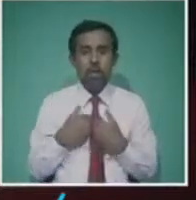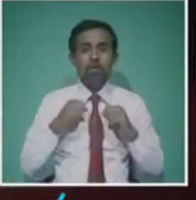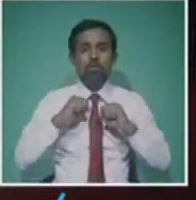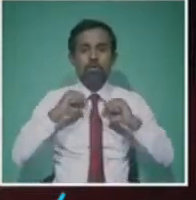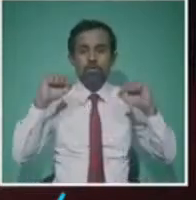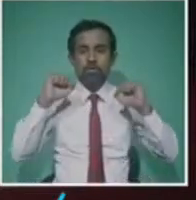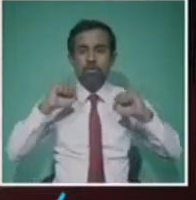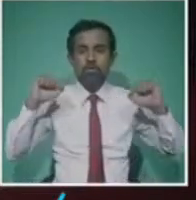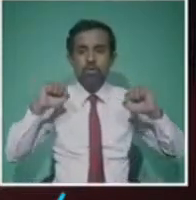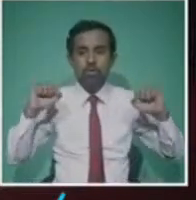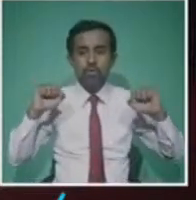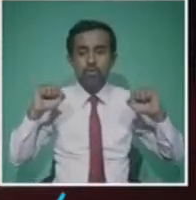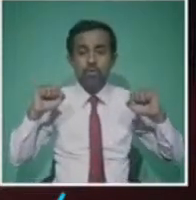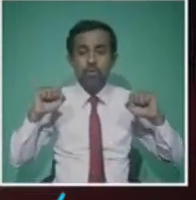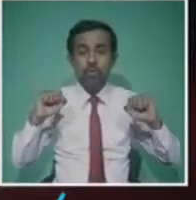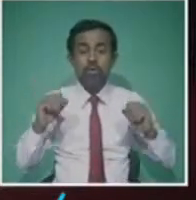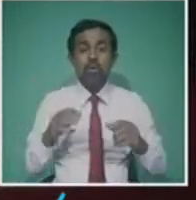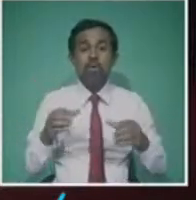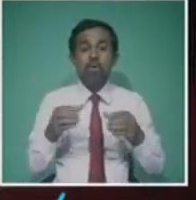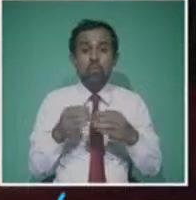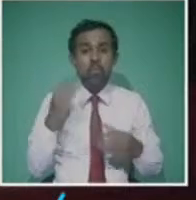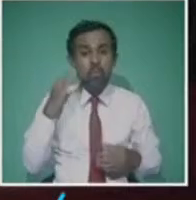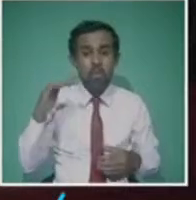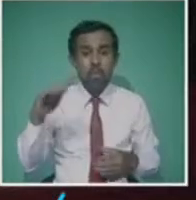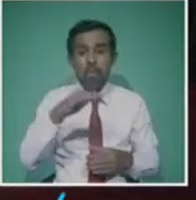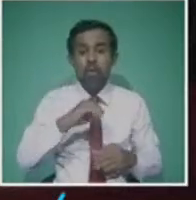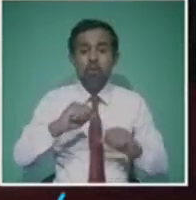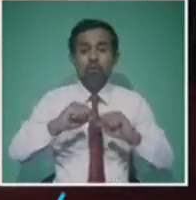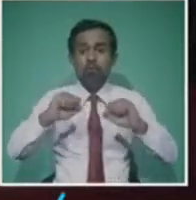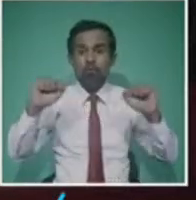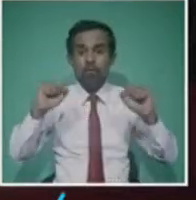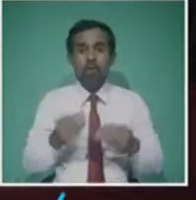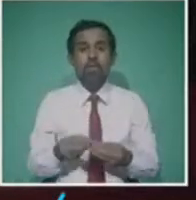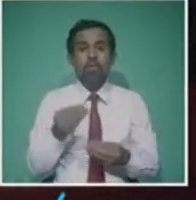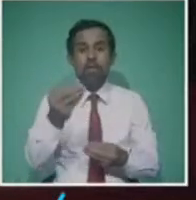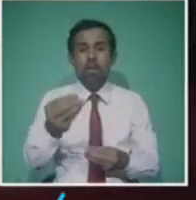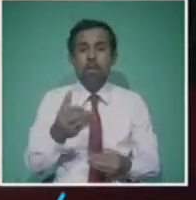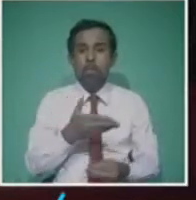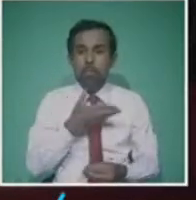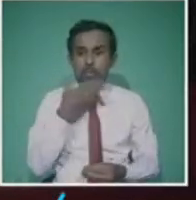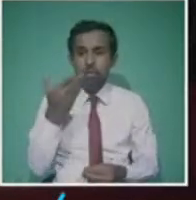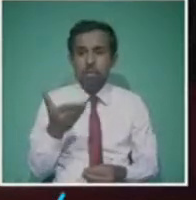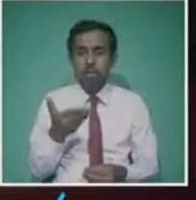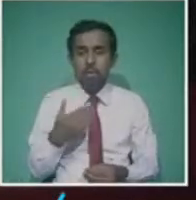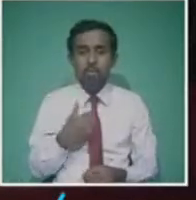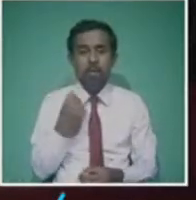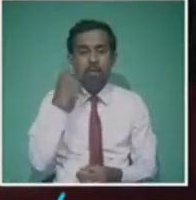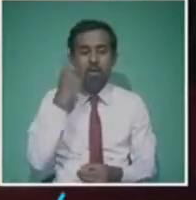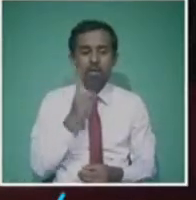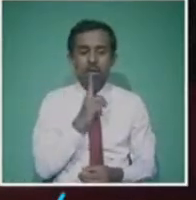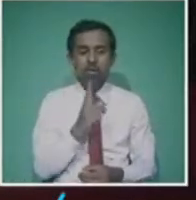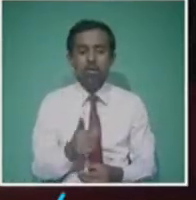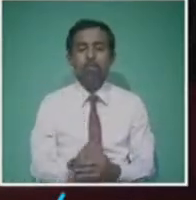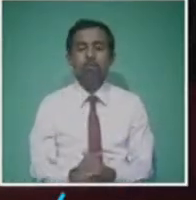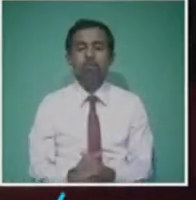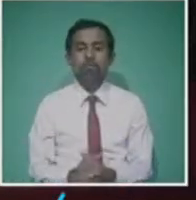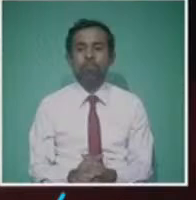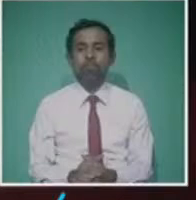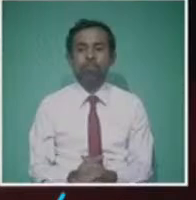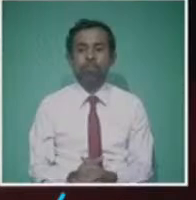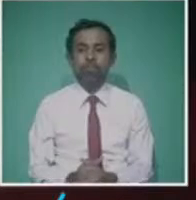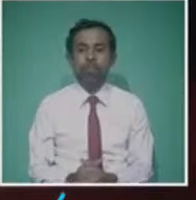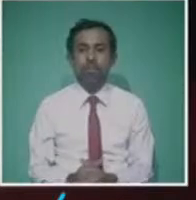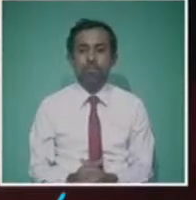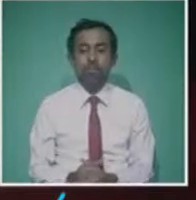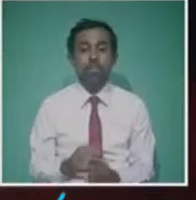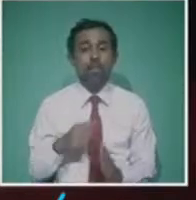අරගලයට නැත්නම් නිර්පාක්ෂික ජනතා අර විප්ලවයට ලබා දෙන්න පුළුවන් කියලා මම යෝජනා කරනවා. දැන්